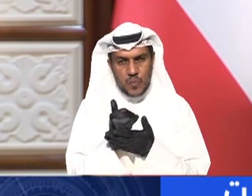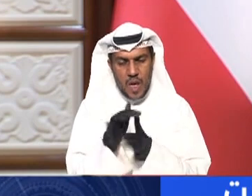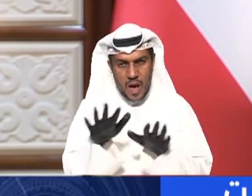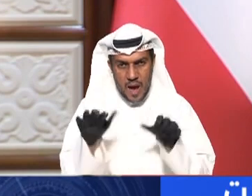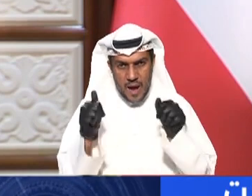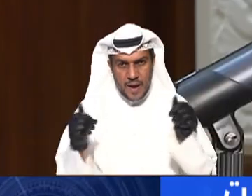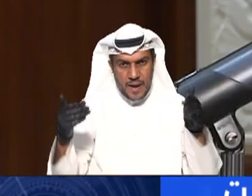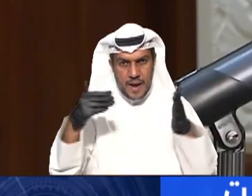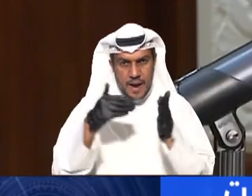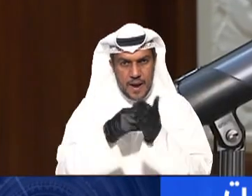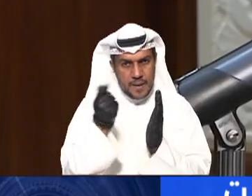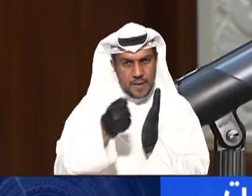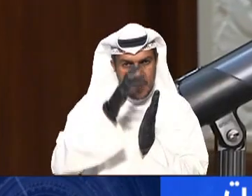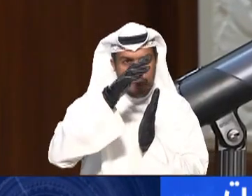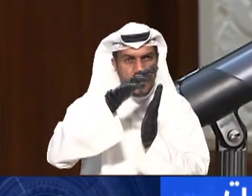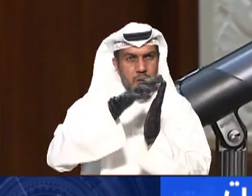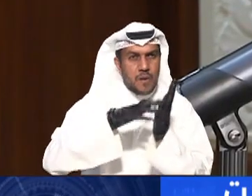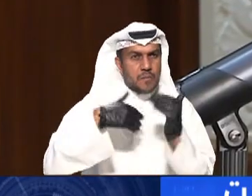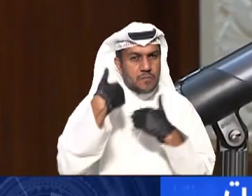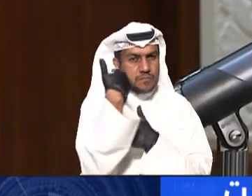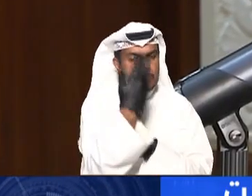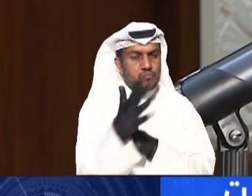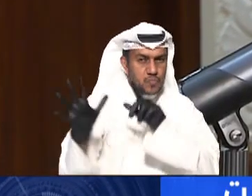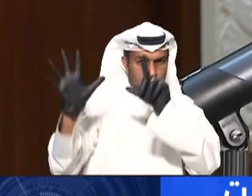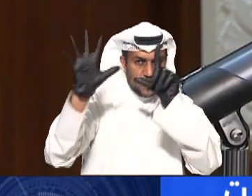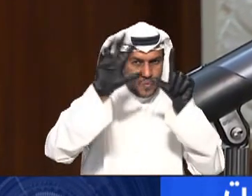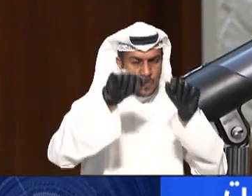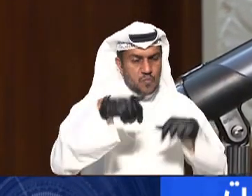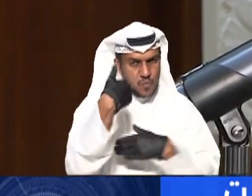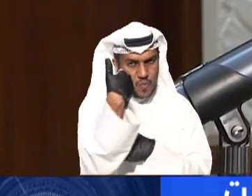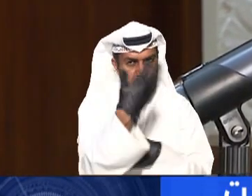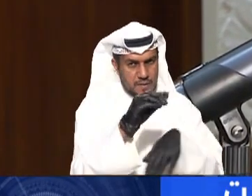إلى مجلس الوزراء في الأسبوع القادم إن شاء الله